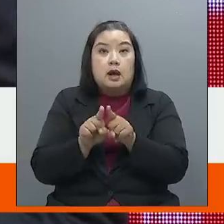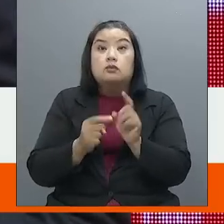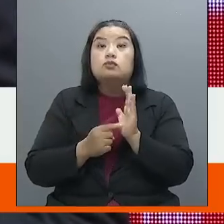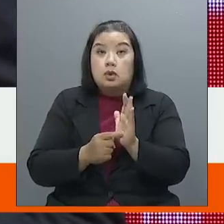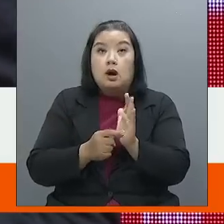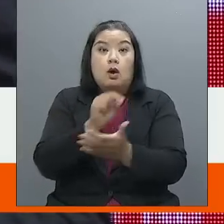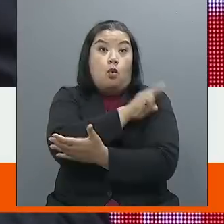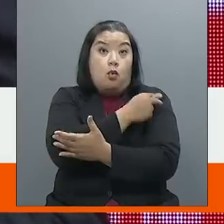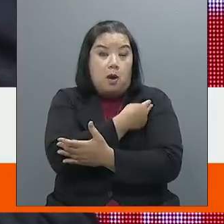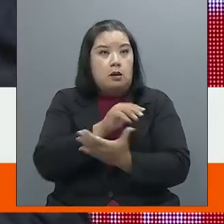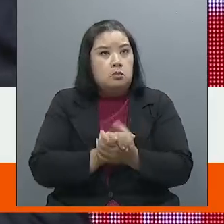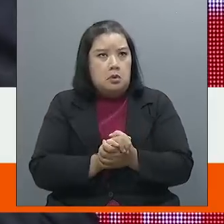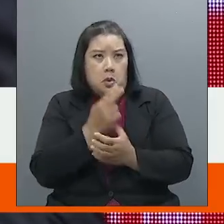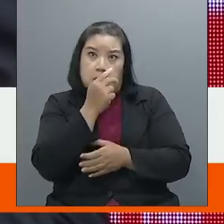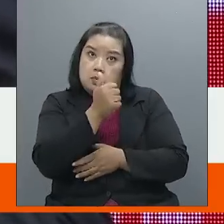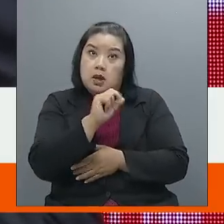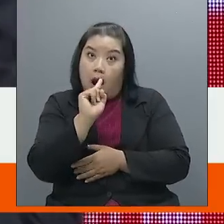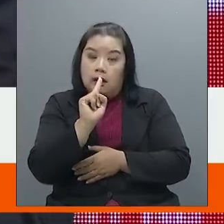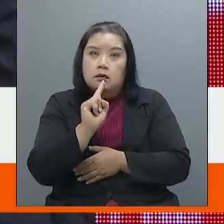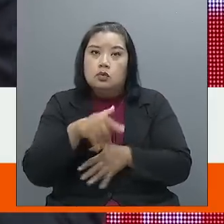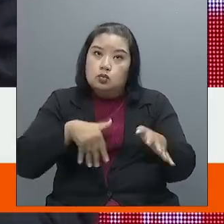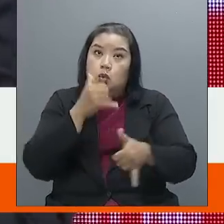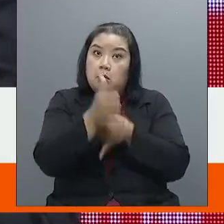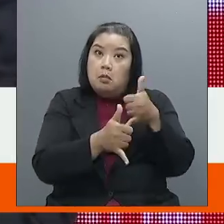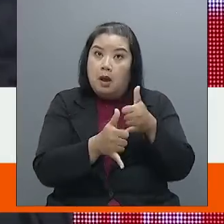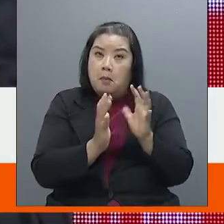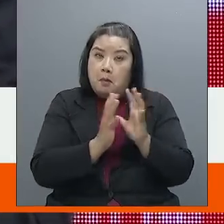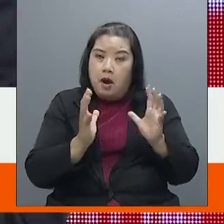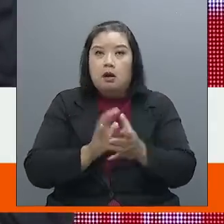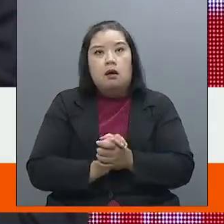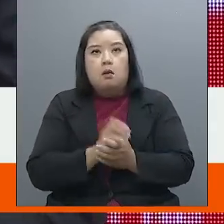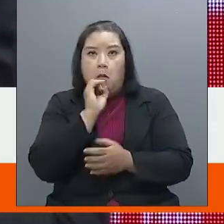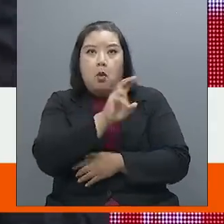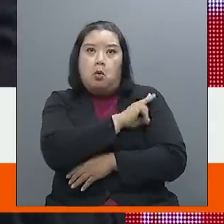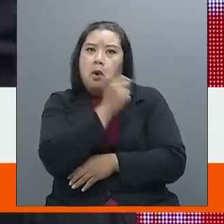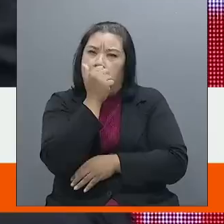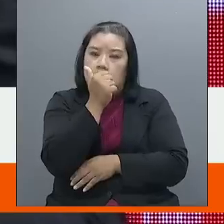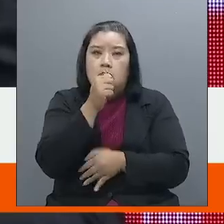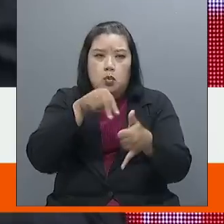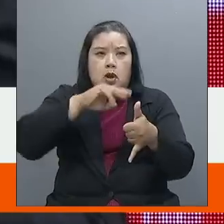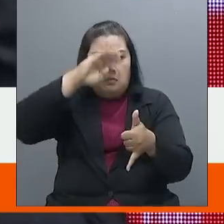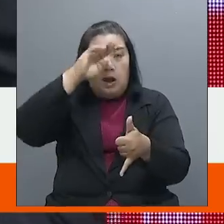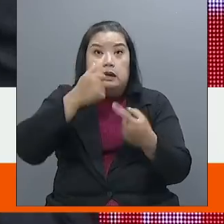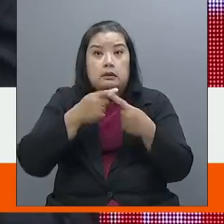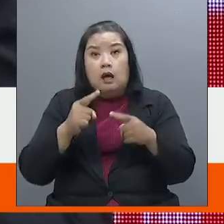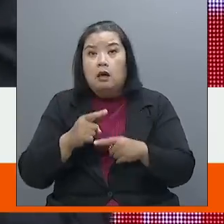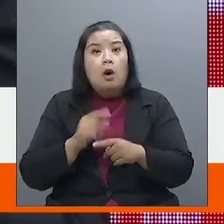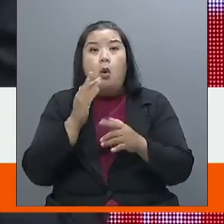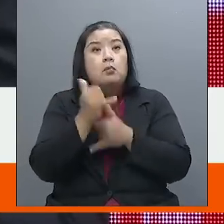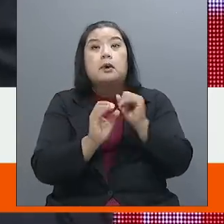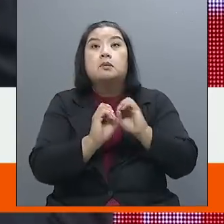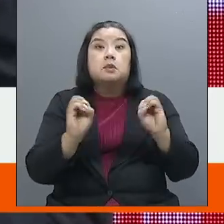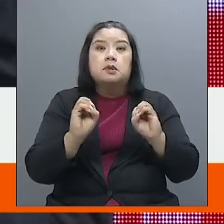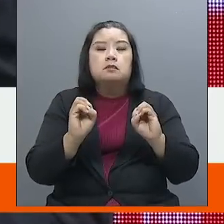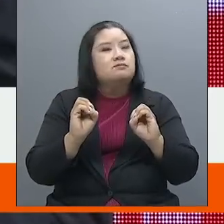าลจะบอกว่าดีจริงไม่ดีจริงก็ดูว่าใครไปใช้บริการถ้าบอกโรงพยาบาลเราดีมากสุดยอดรักษาเก่งมากแต่ไม่มีใครไปรักษาเลยก็แสดงว่าเฮ้ยมัน